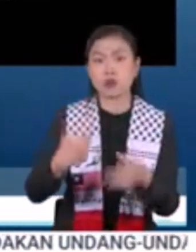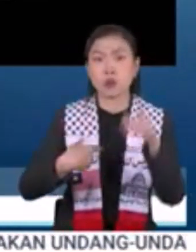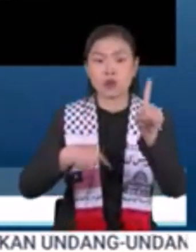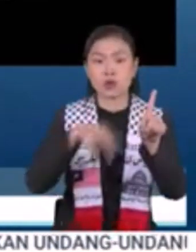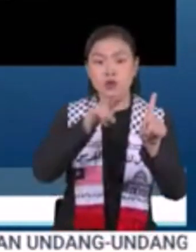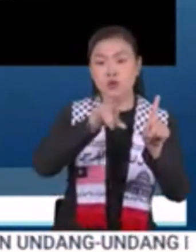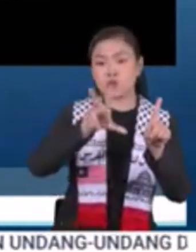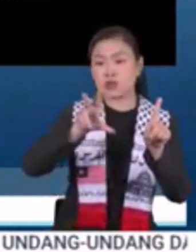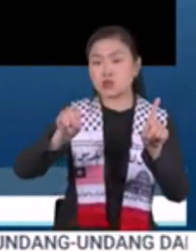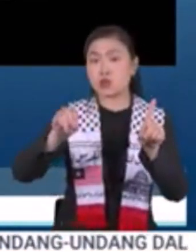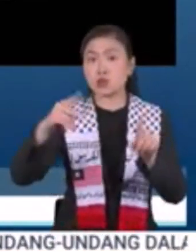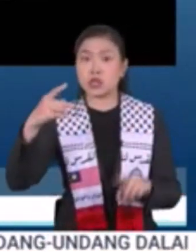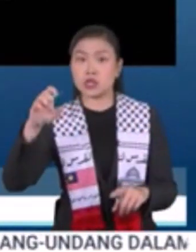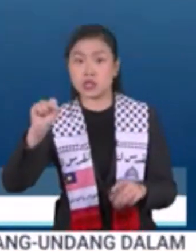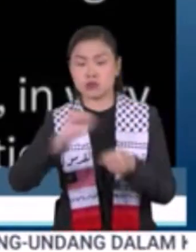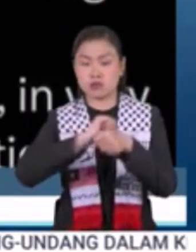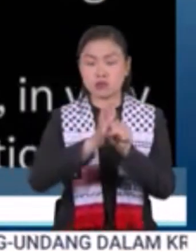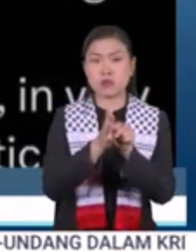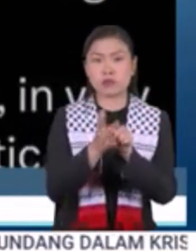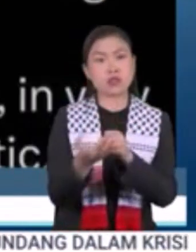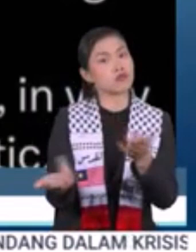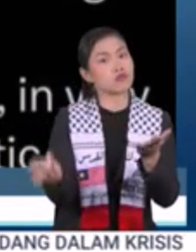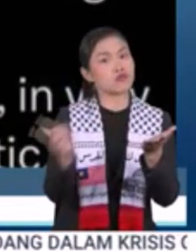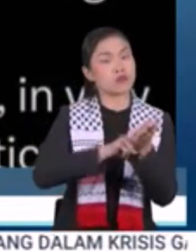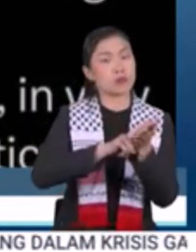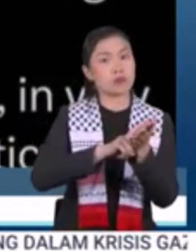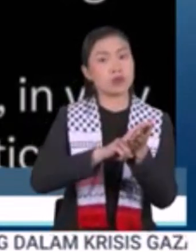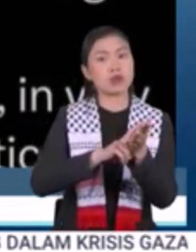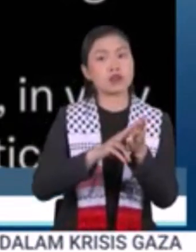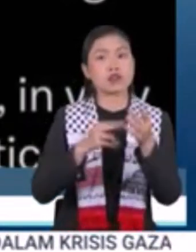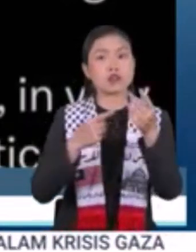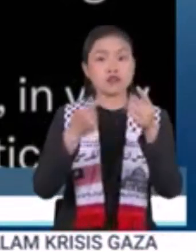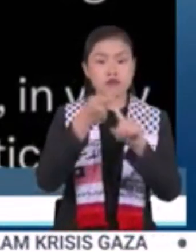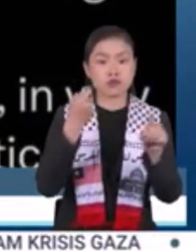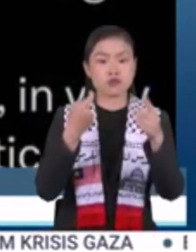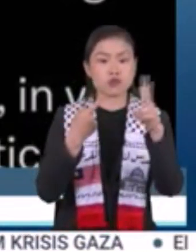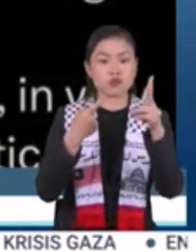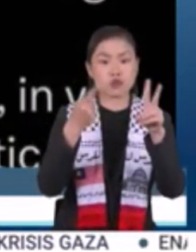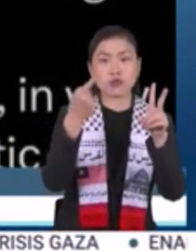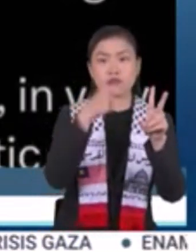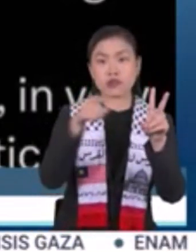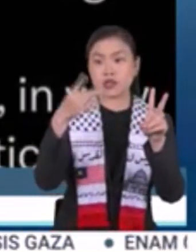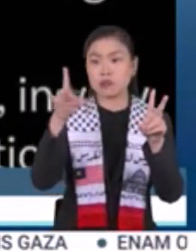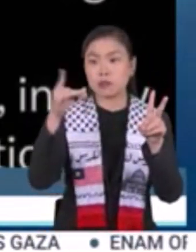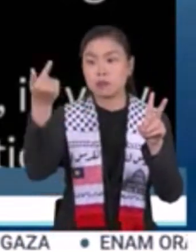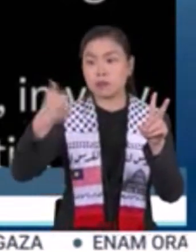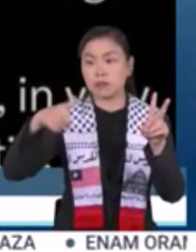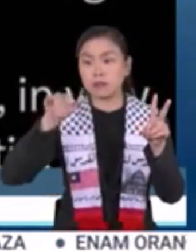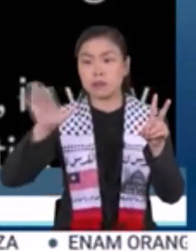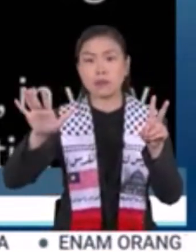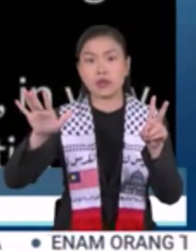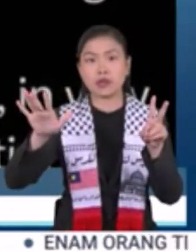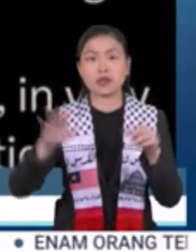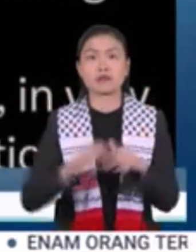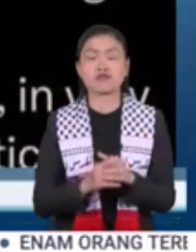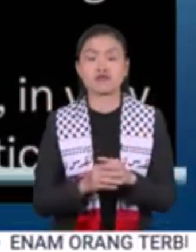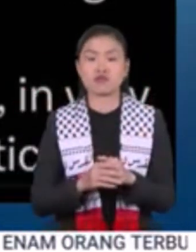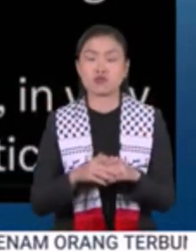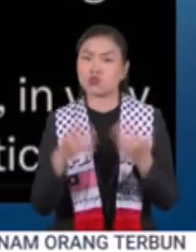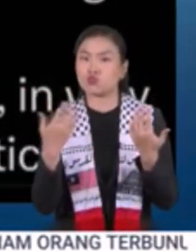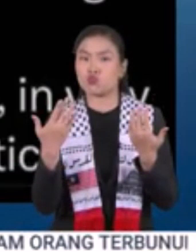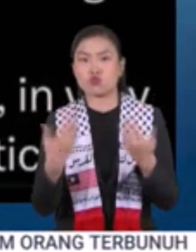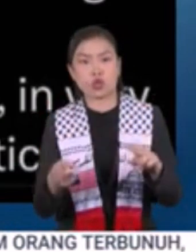kes COVID-19 dilaporkan dalam minggu epidemiologi ke-20 dari 12 Mei hingga 18 Mei